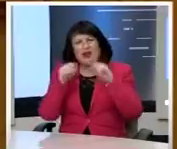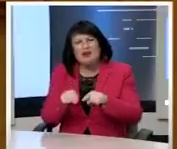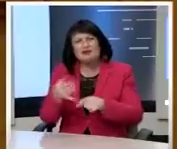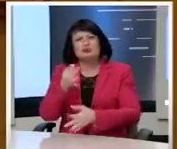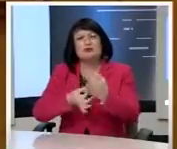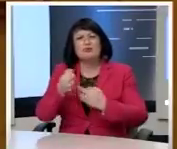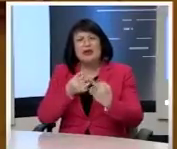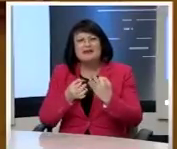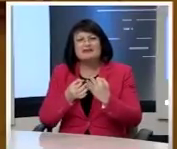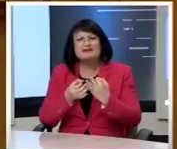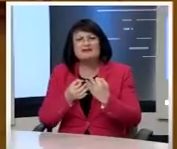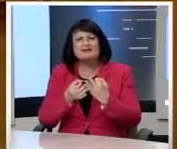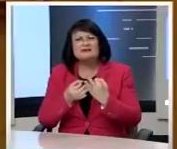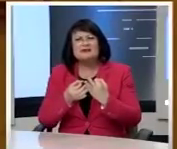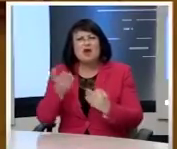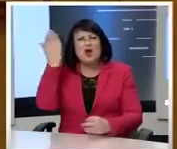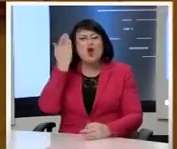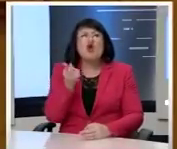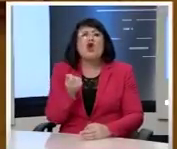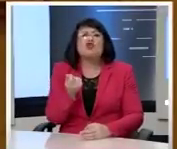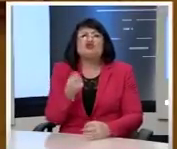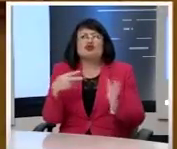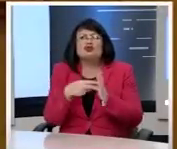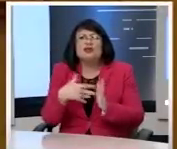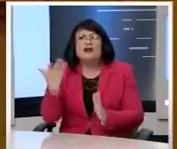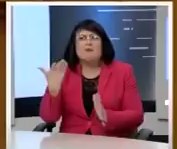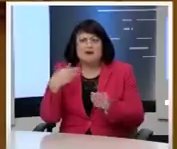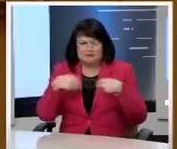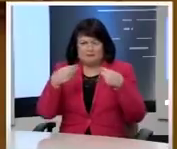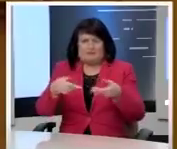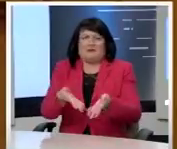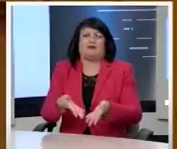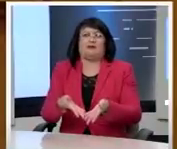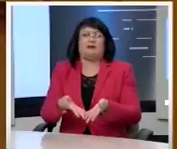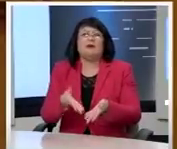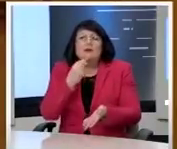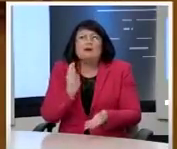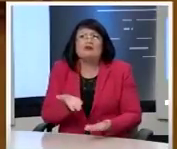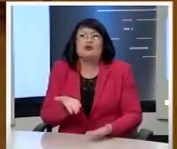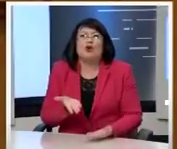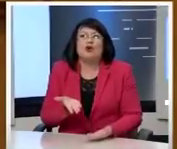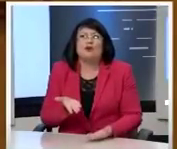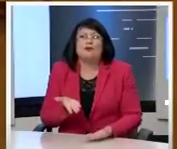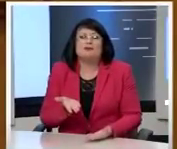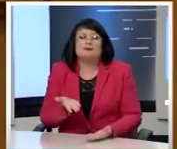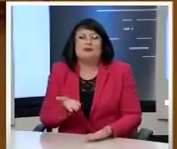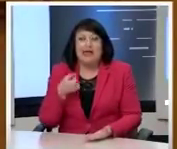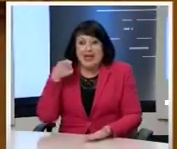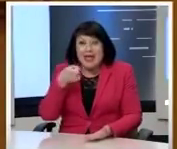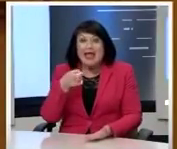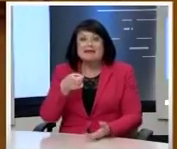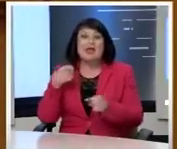μιλάτε για κόστος του 2015. Αυτό είναι ο λογαριασμός. Αυτή είναι η αιτία του κόστους. Στήσατε